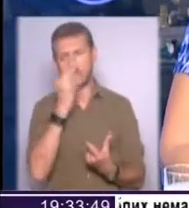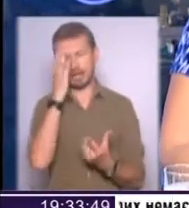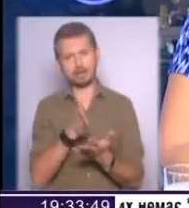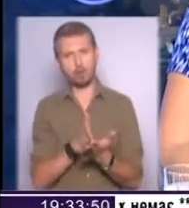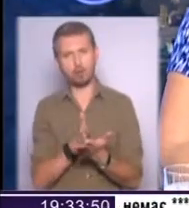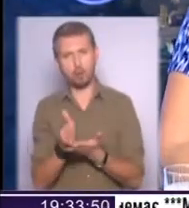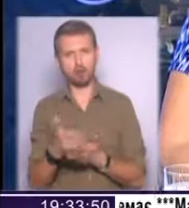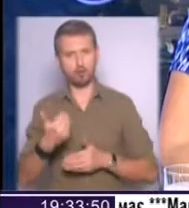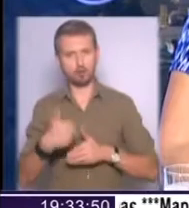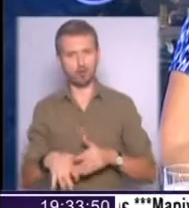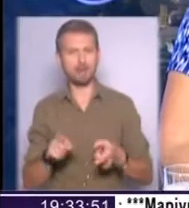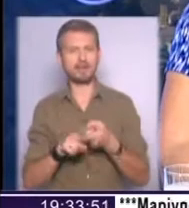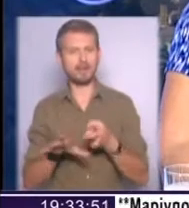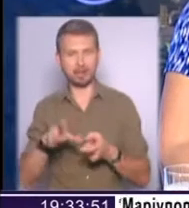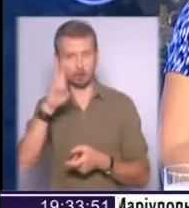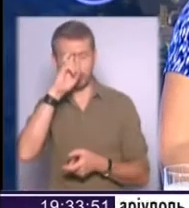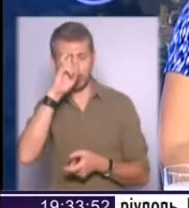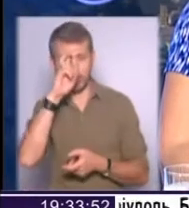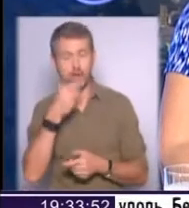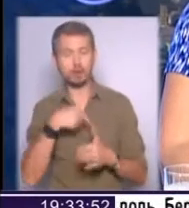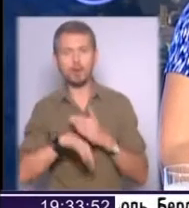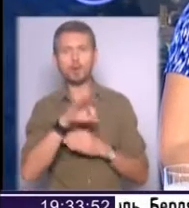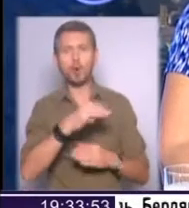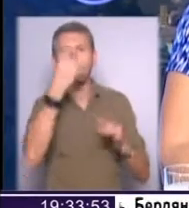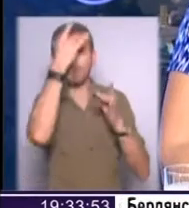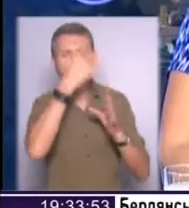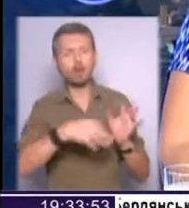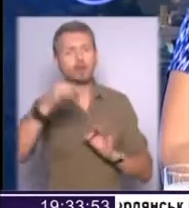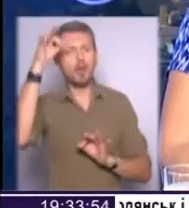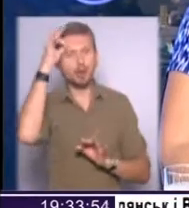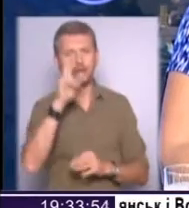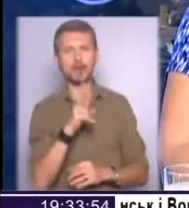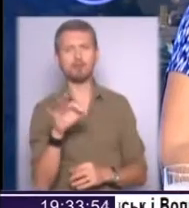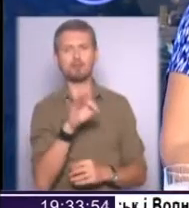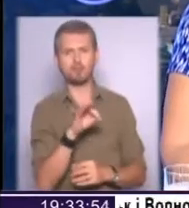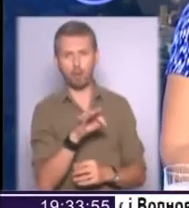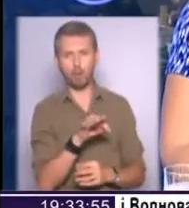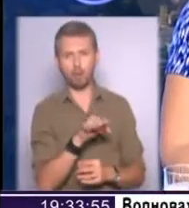ідеологія уже незалежної держави. Тобто про культуру згадували як про наймичку, так?